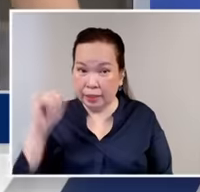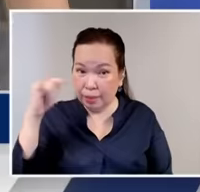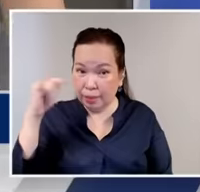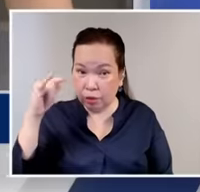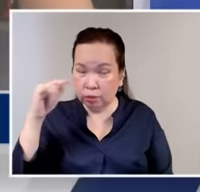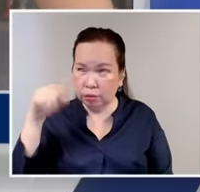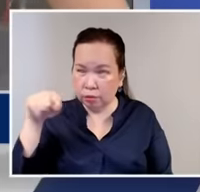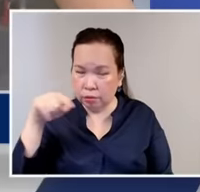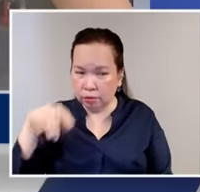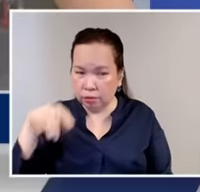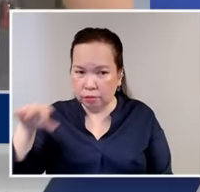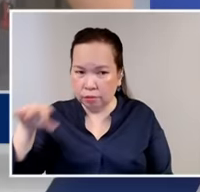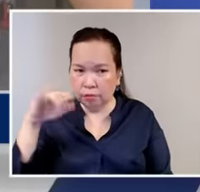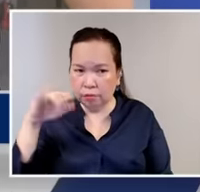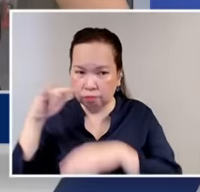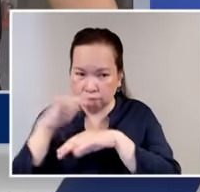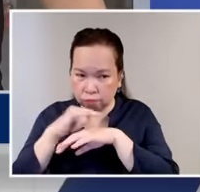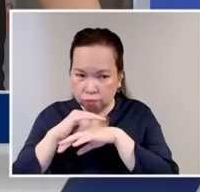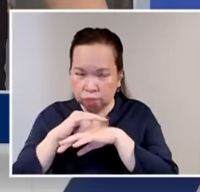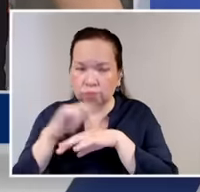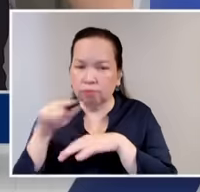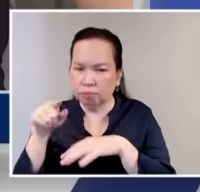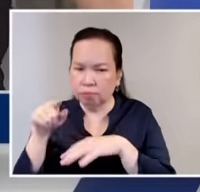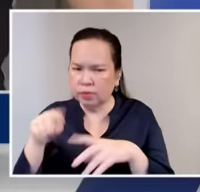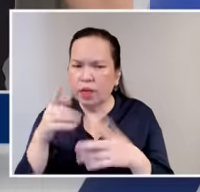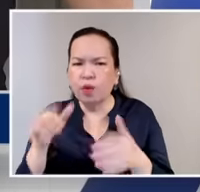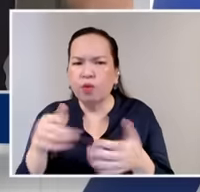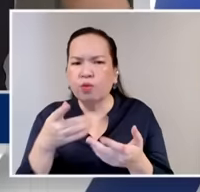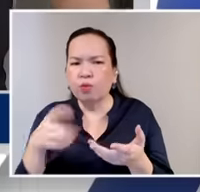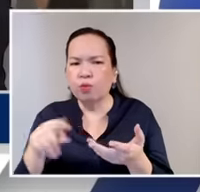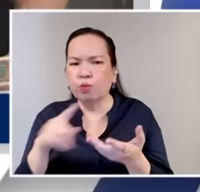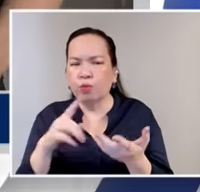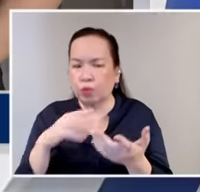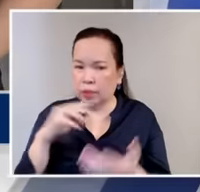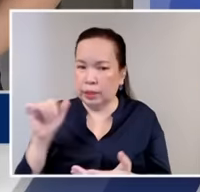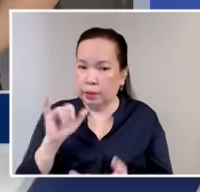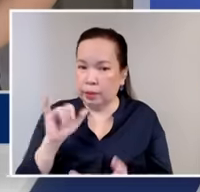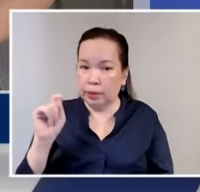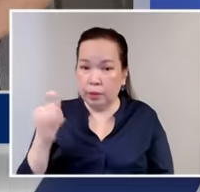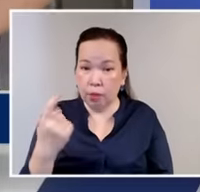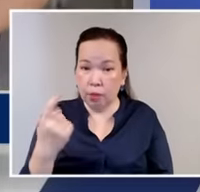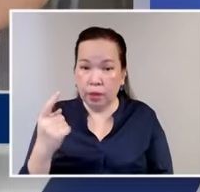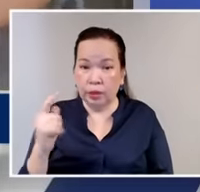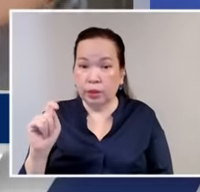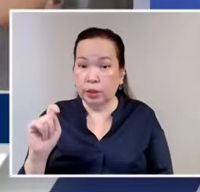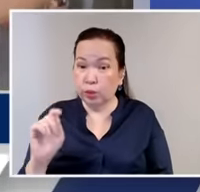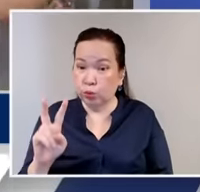ngayon? At kamusta rin dun sa Naiya 1 at saka Naiya 2?